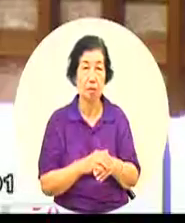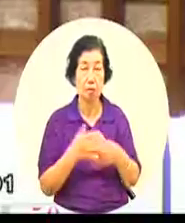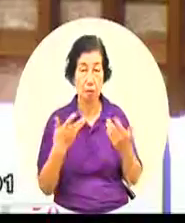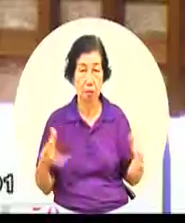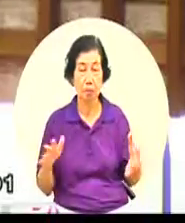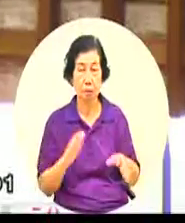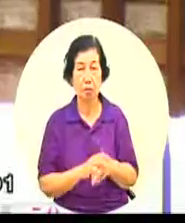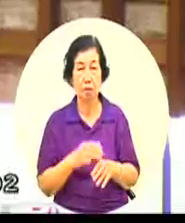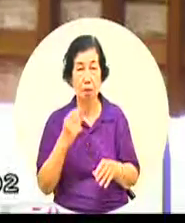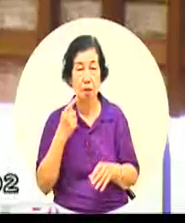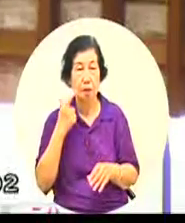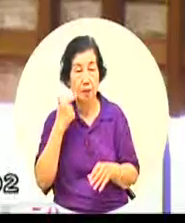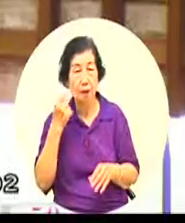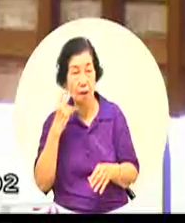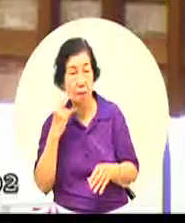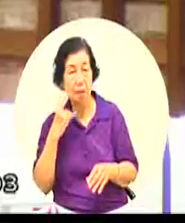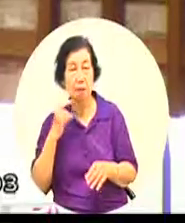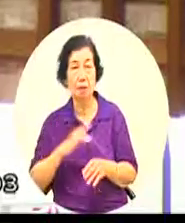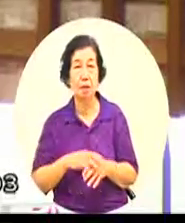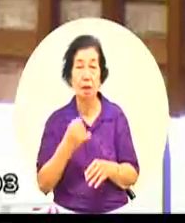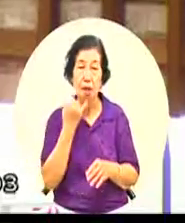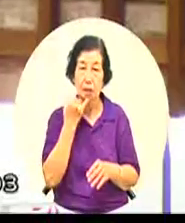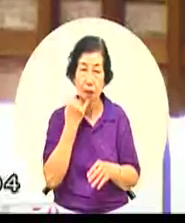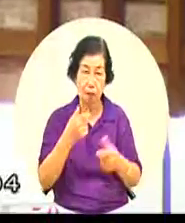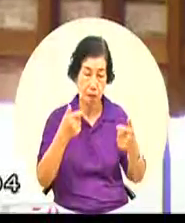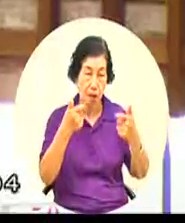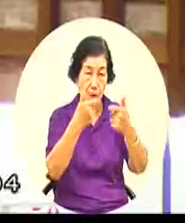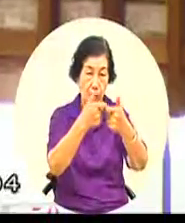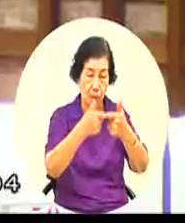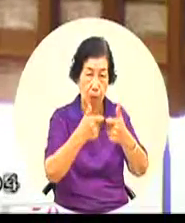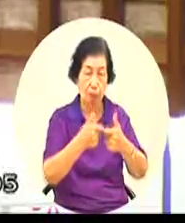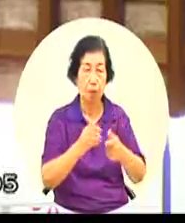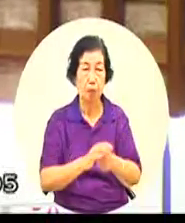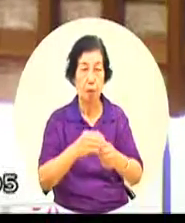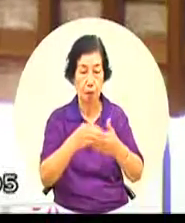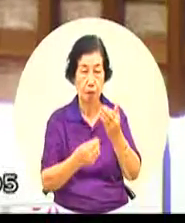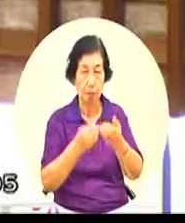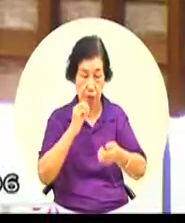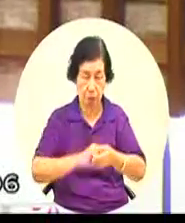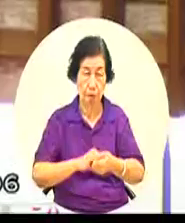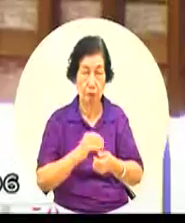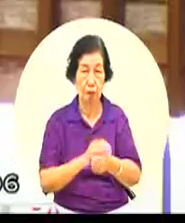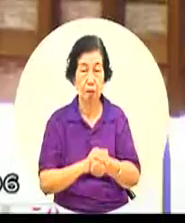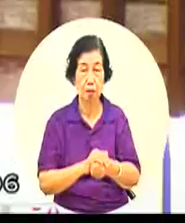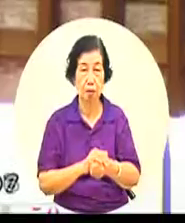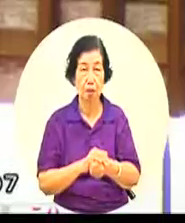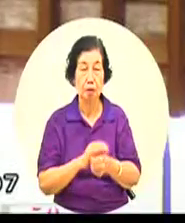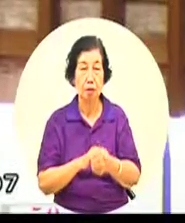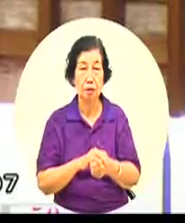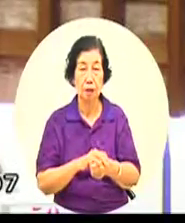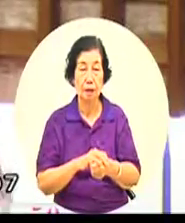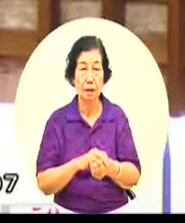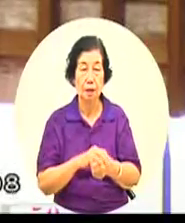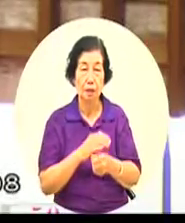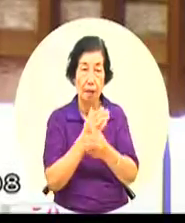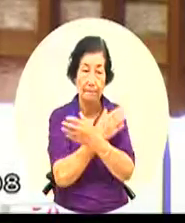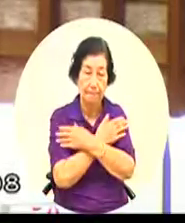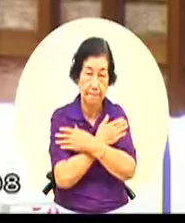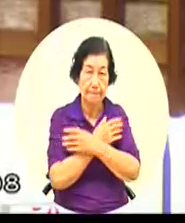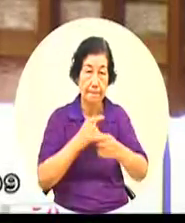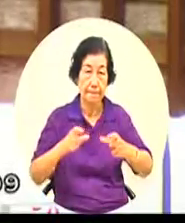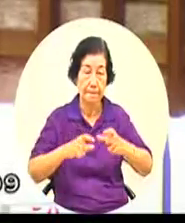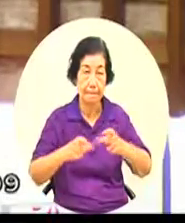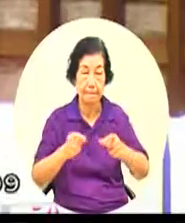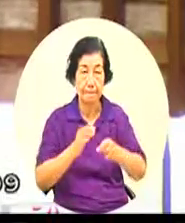家长都希望啊，可以符合规定，能够就到这个公立啊就学那个幼稚园的这个学童